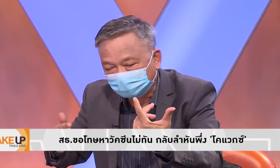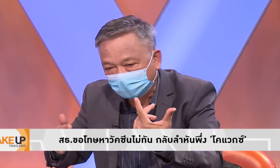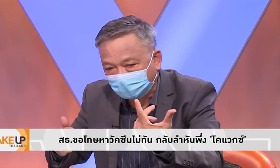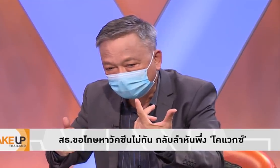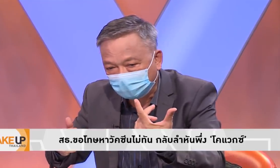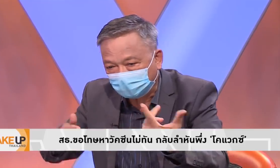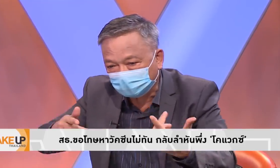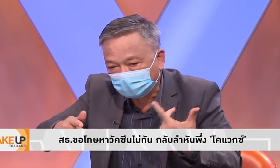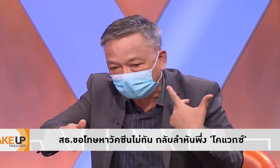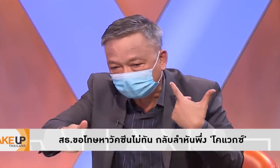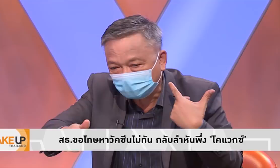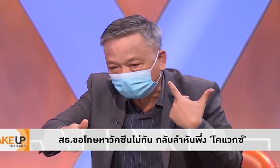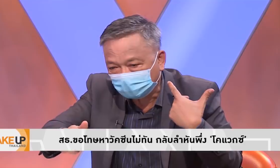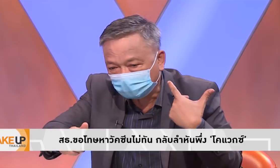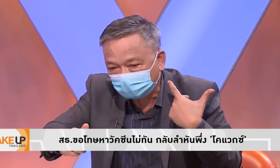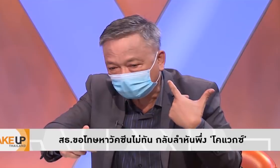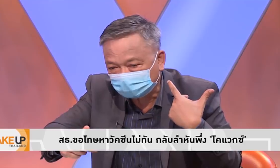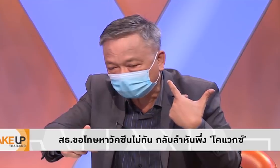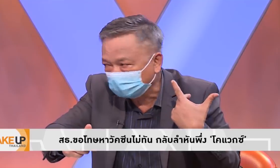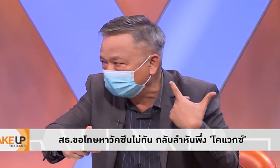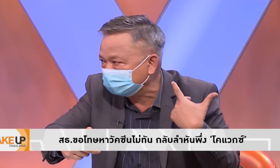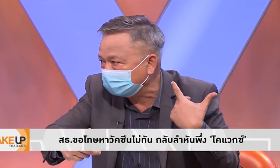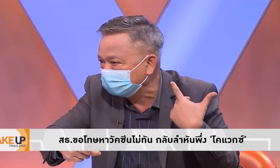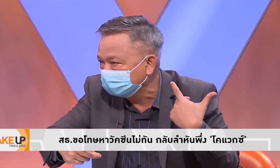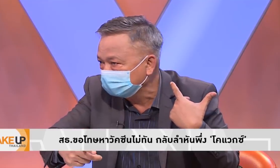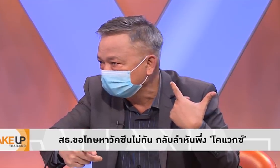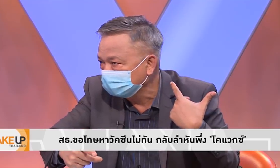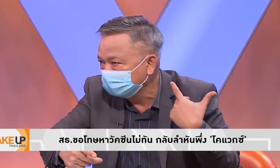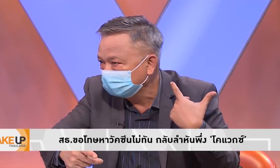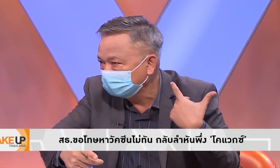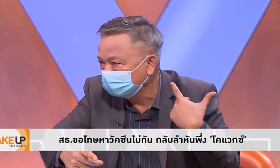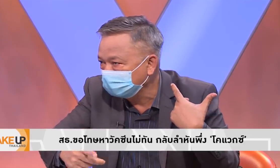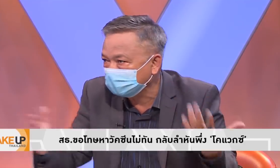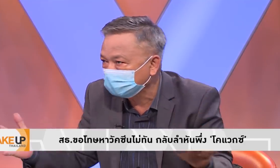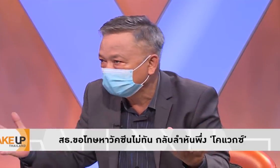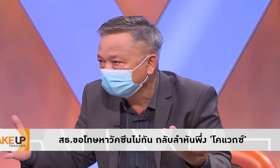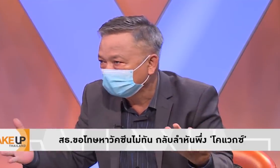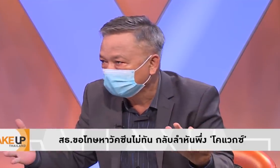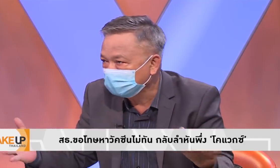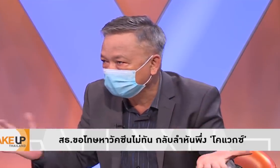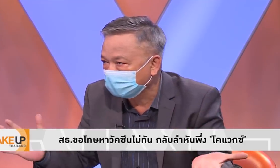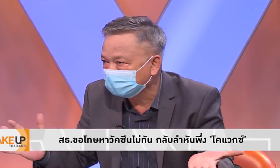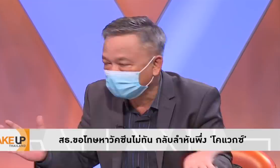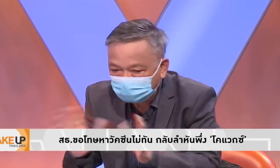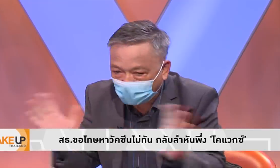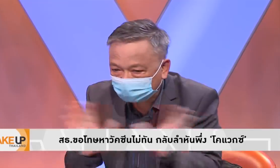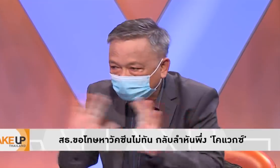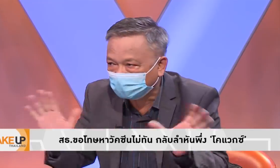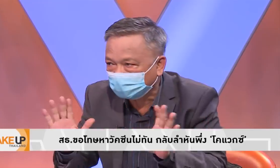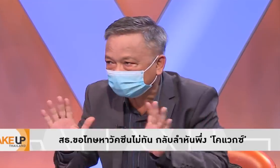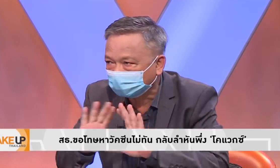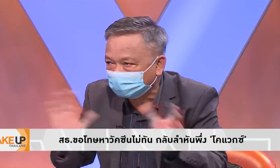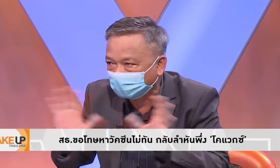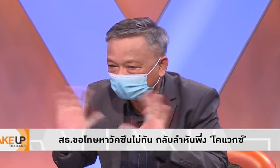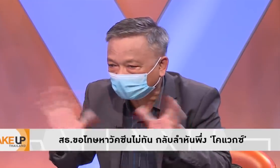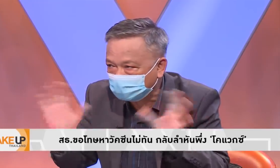จากตำแหน่งครับไปเป็นอาสาไปเป็นหมอโรงพยาบาลสนาม ครับ ไม่มี ไม่มี ไม่มีฮะ นี่ เป่าทีเดียวฮะ